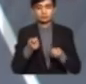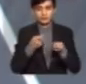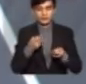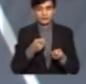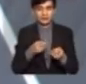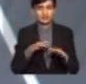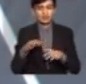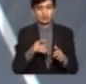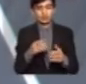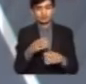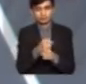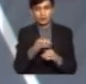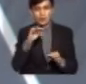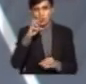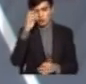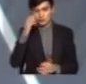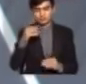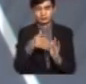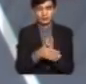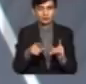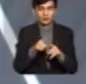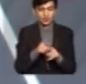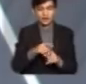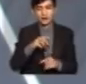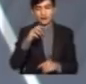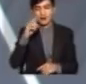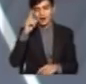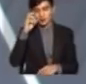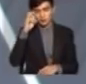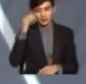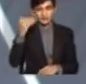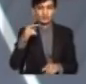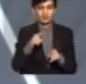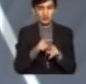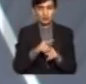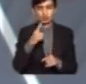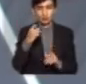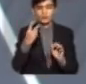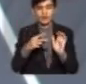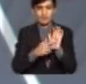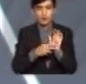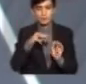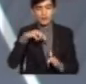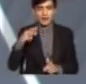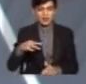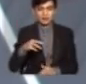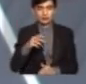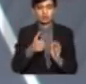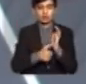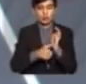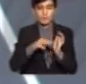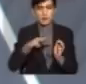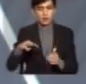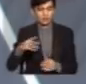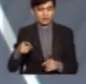собирается сократить расходы госорганов и квазигосударственного сектора на сто двадцать восемь миллиардов 600 миллионов тенге